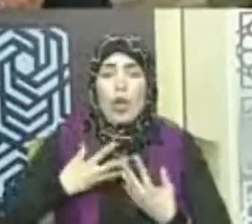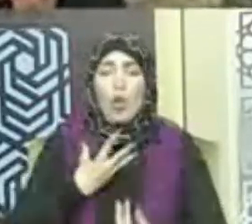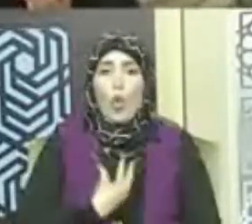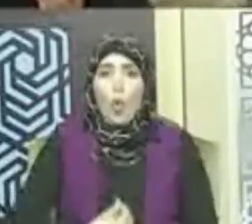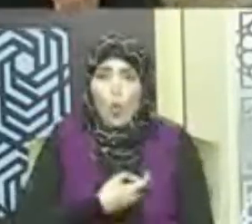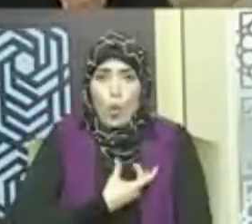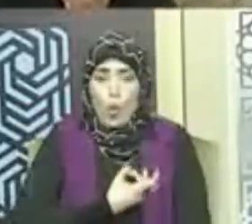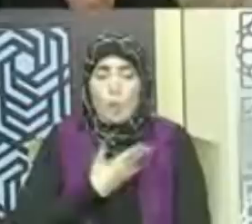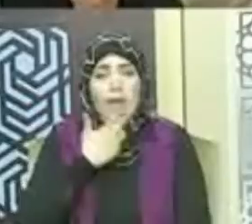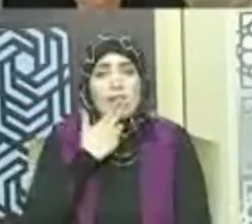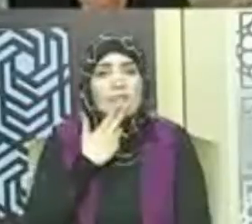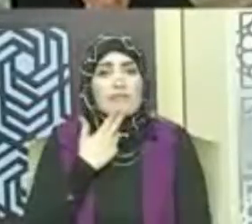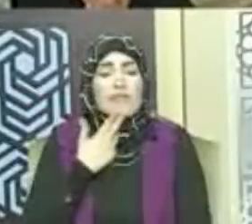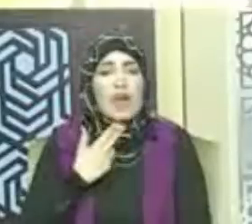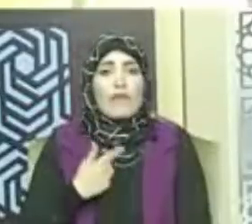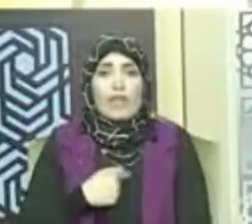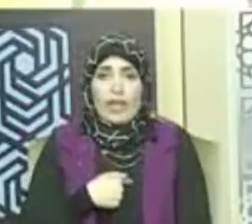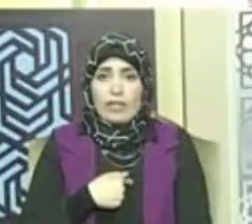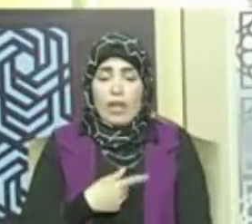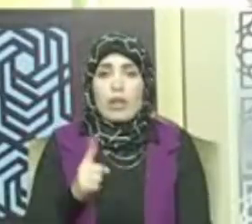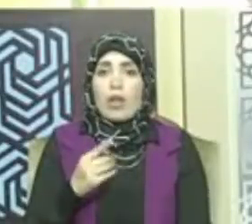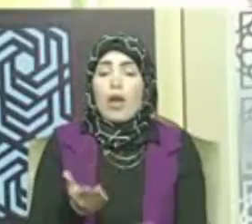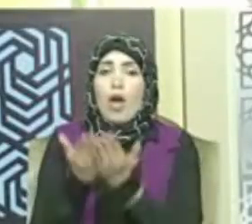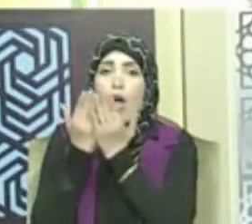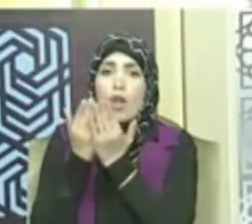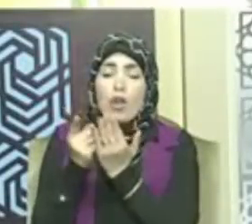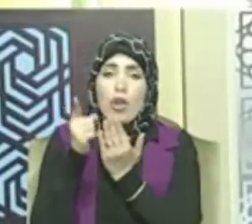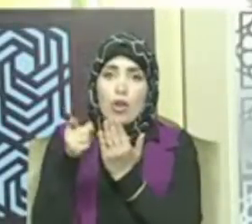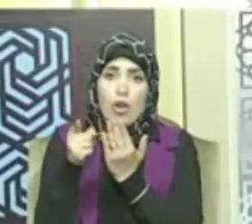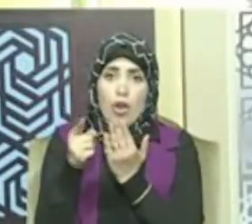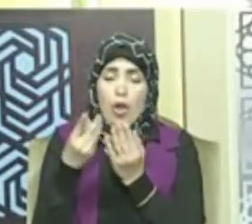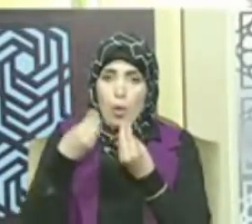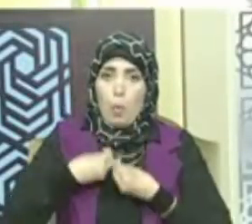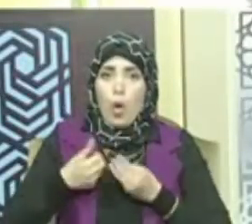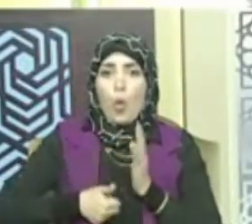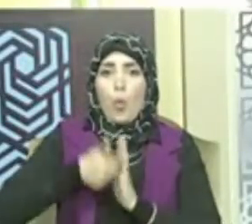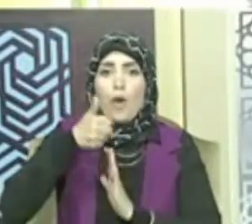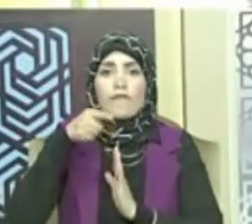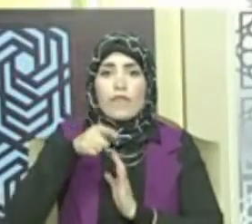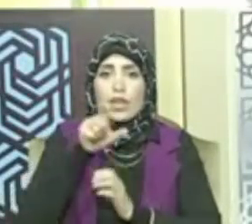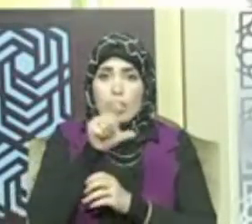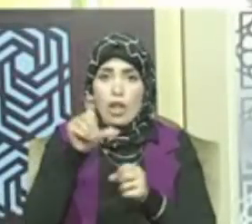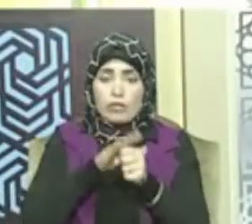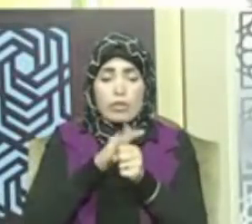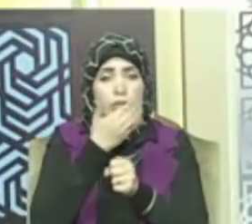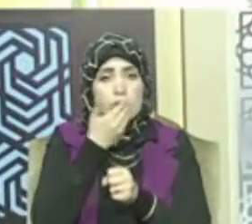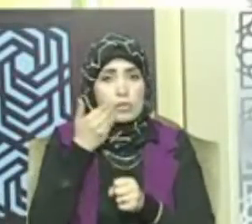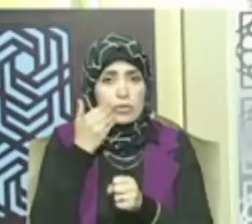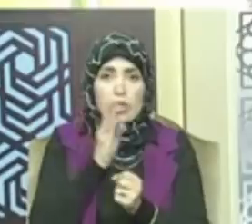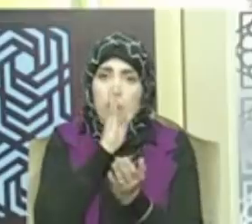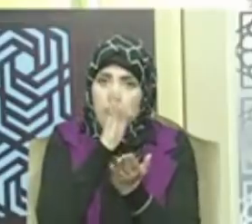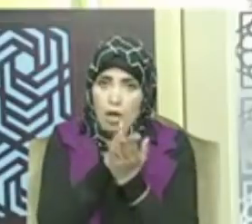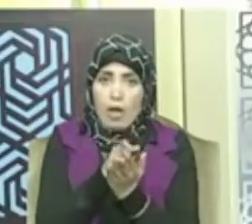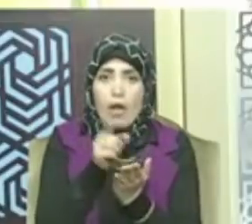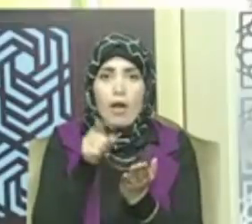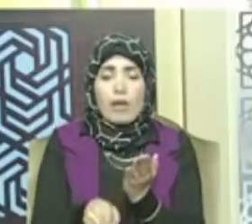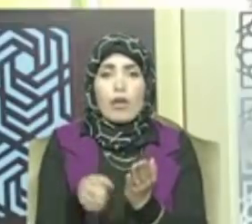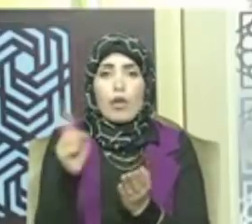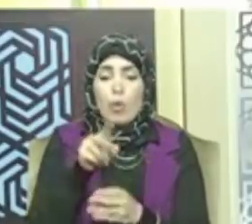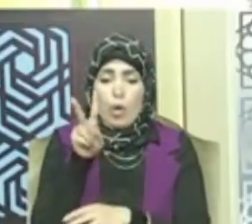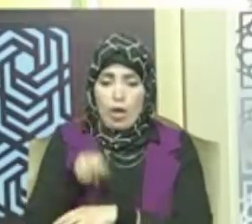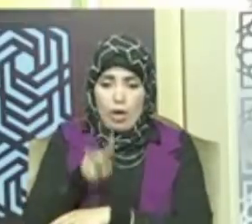قلوبنا صافية نقية. اللهم وفقنا لصيامه حق الصيام،